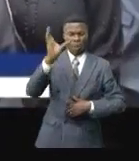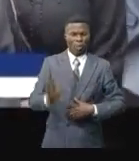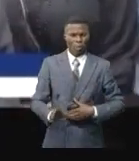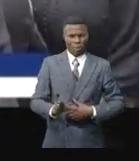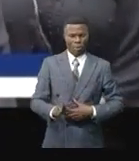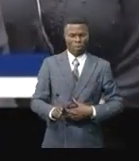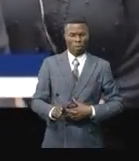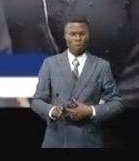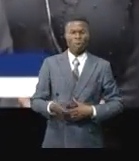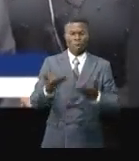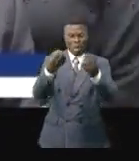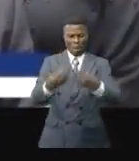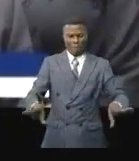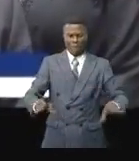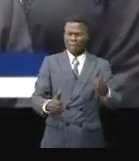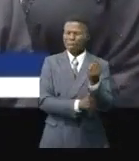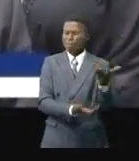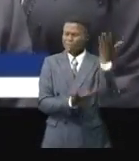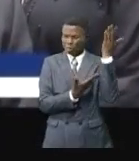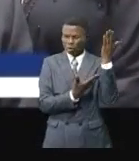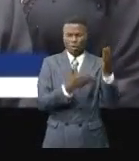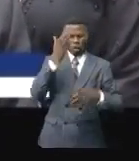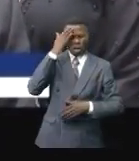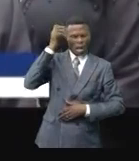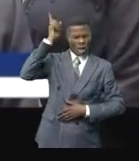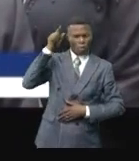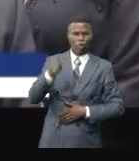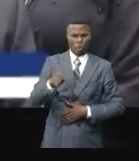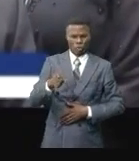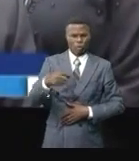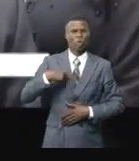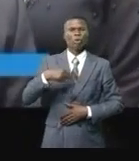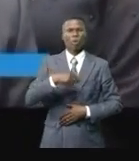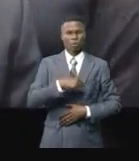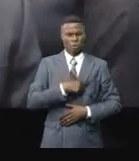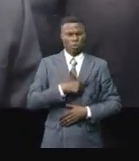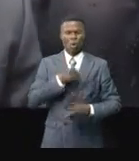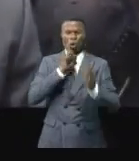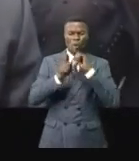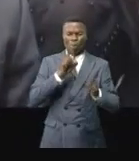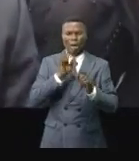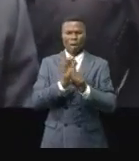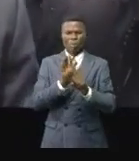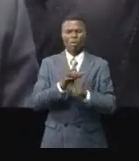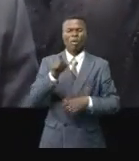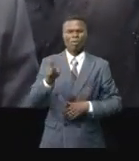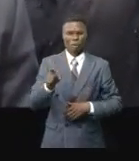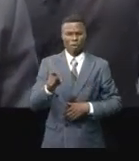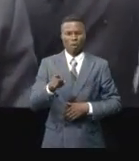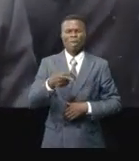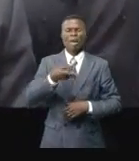perdu un digne fils parce que nous l'avons connu personnellement. Nous avons eu des moments d'échange, on a